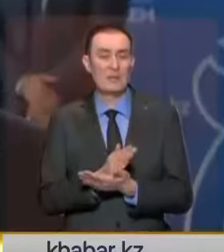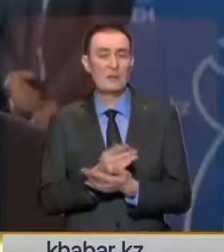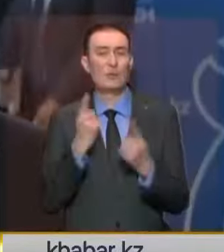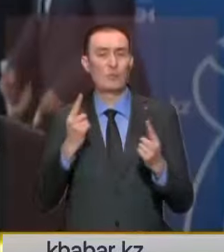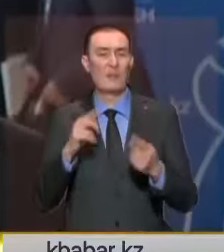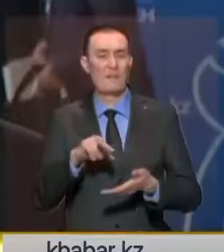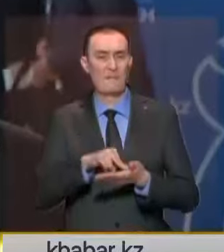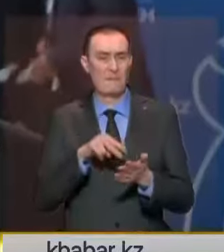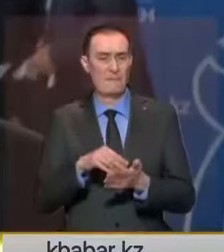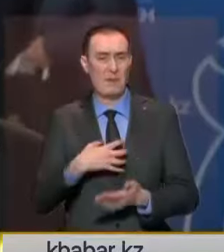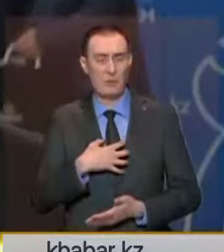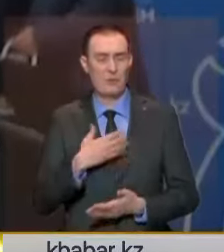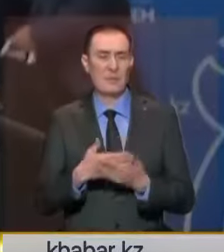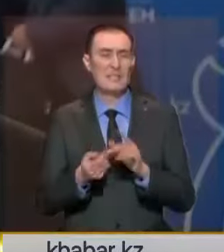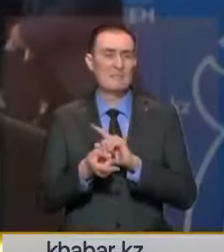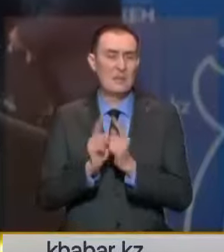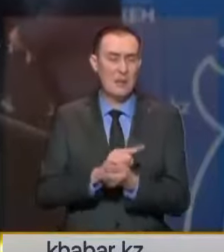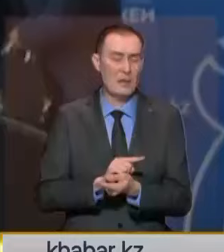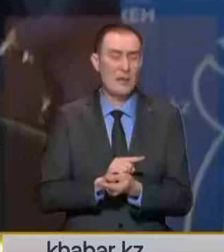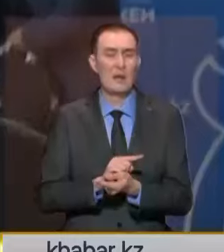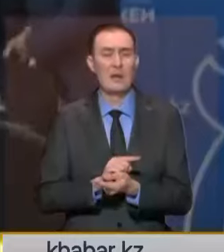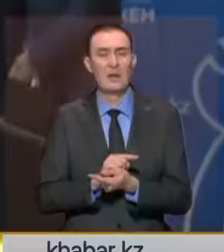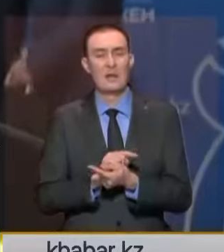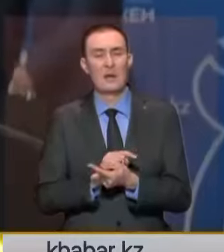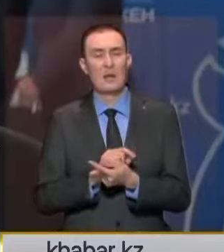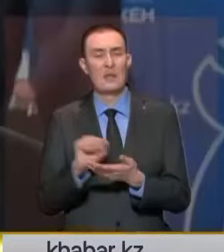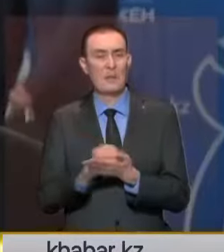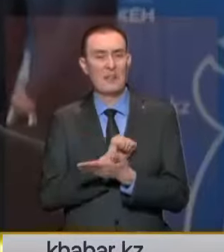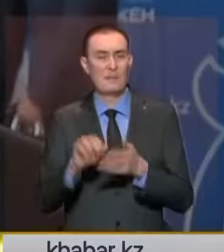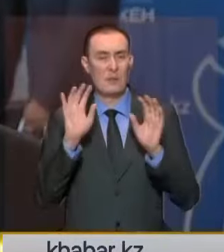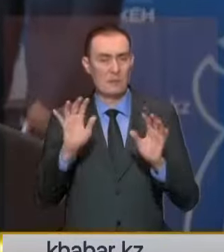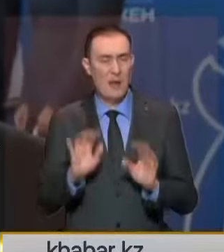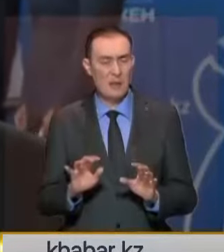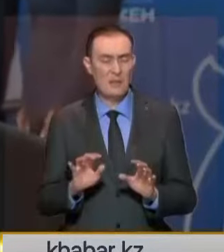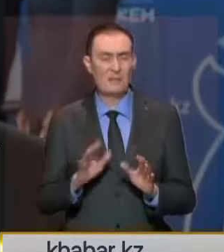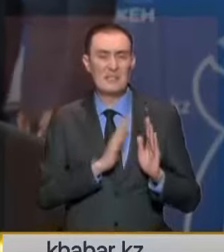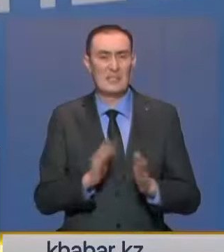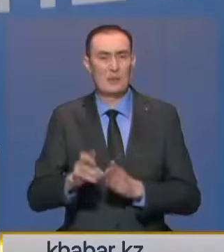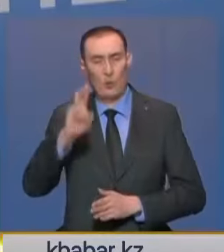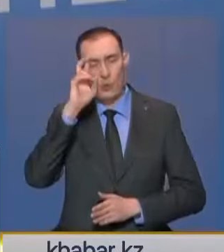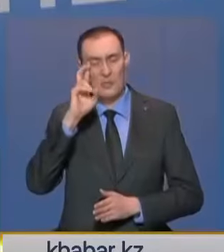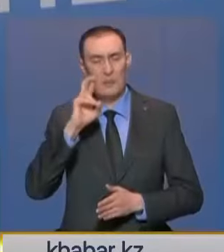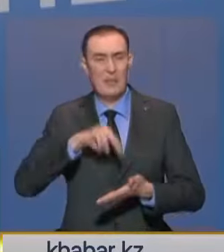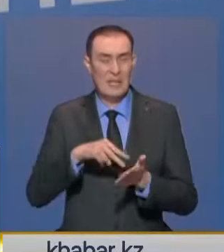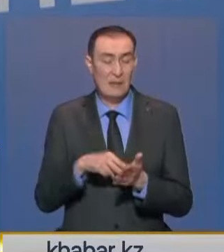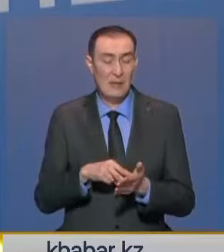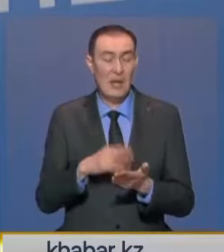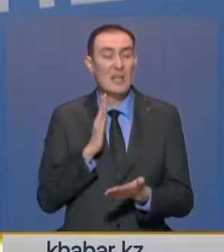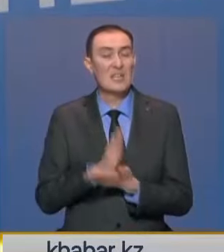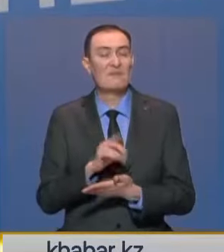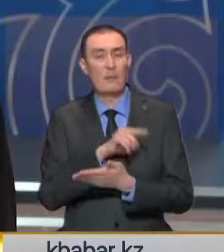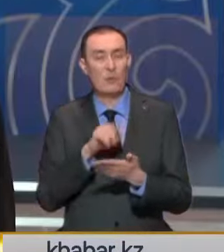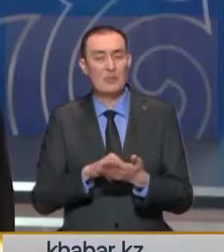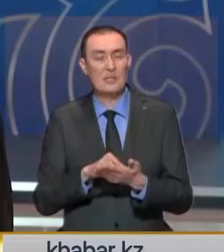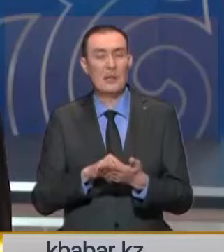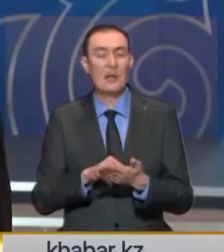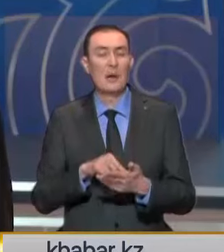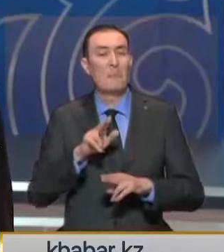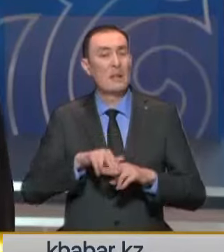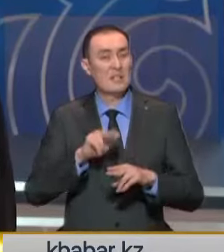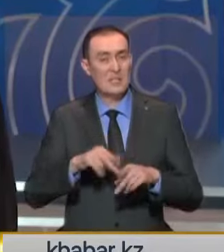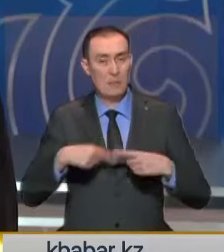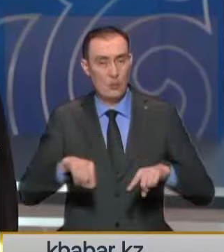вопросы, которые требуют там, изменения определенных нормативных документов, системы государственного планирования. Есть вопросы и правоохранительным